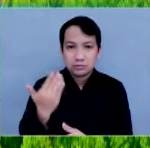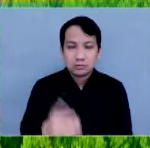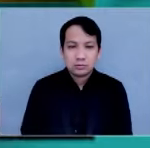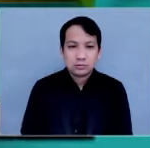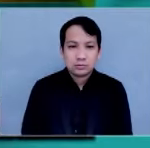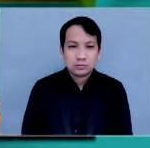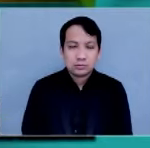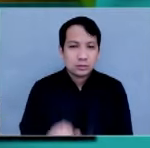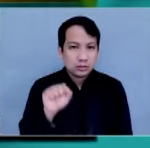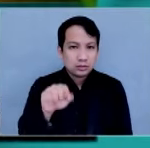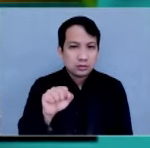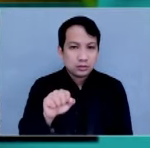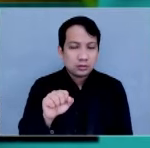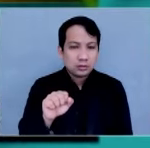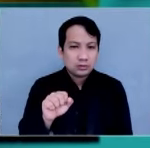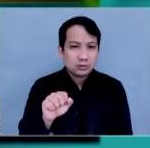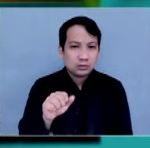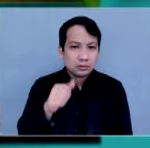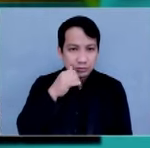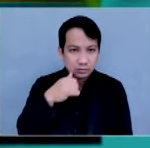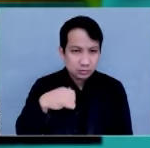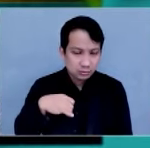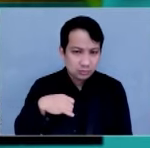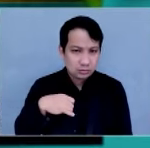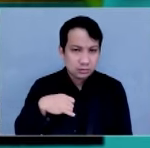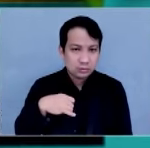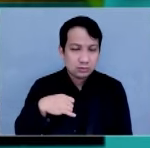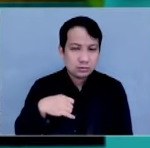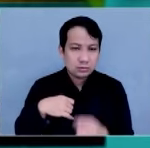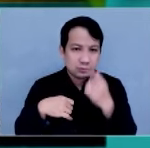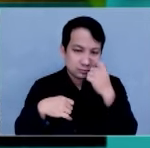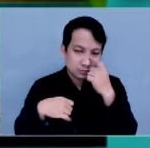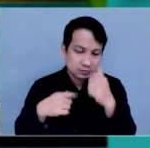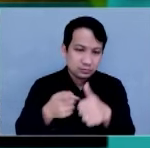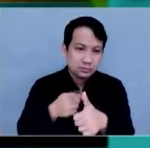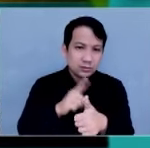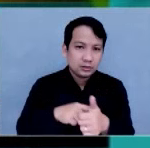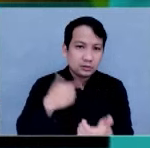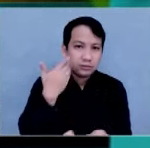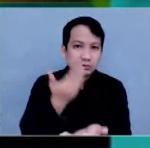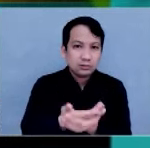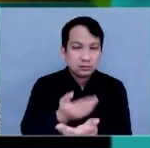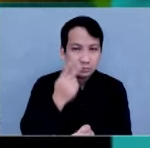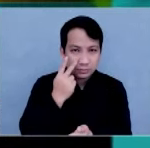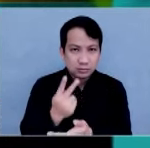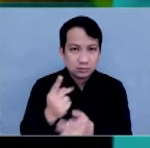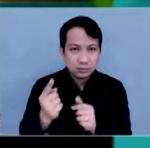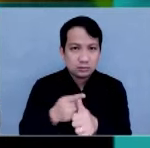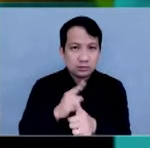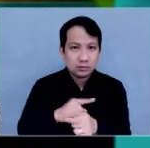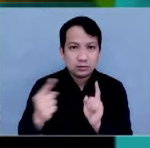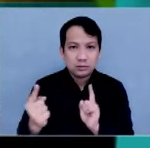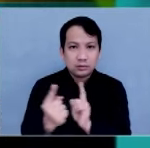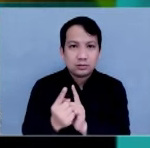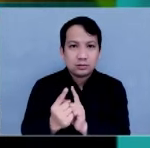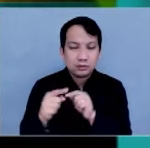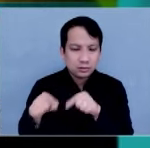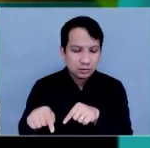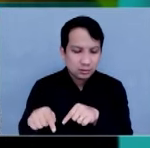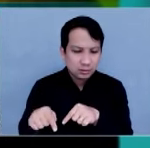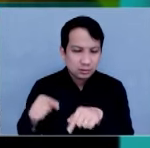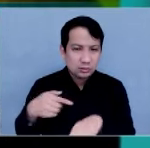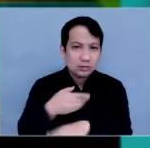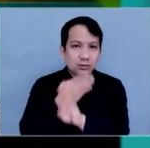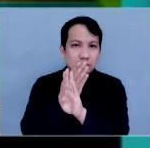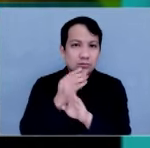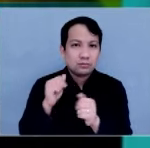Of course. Nung kahapon, for the first time, I saw him sa Davao and